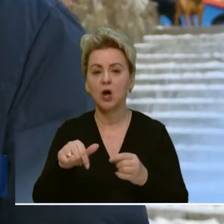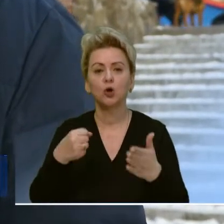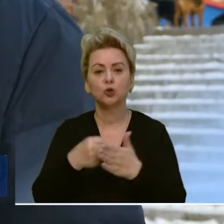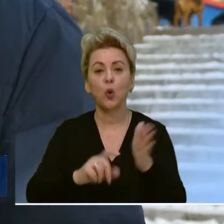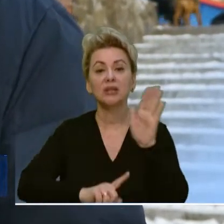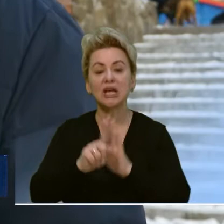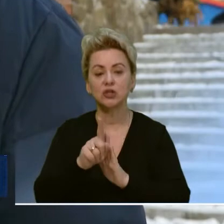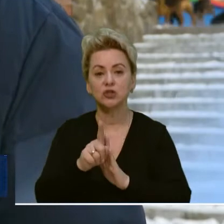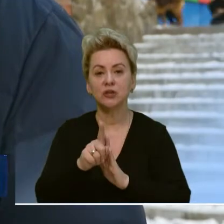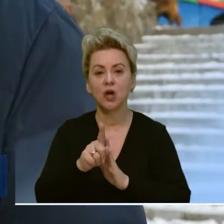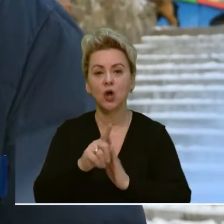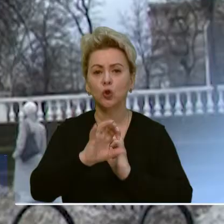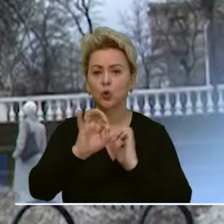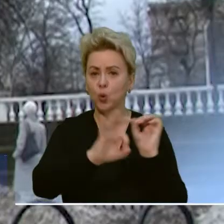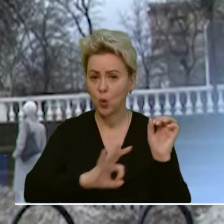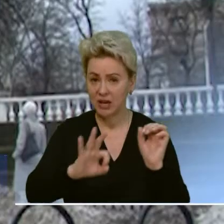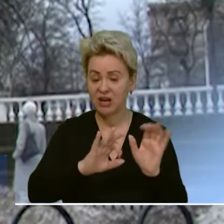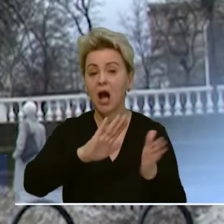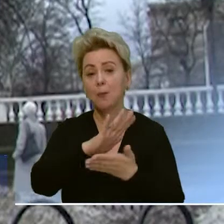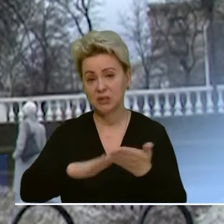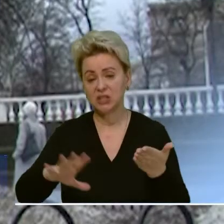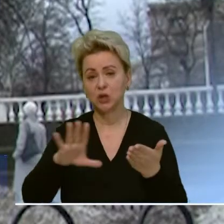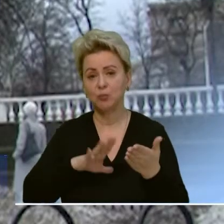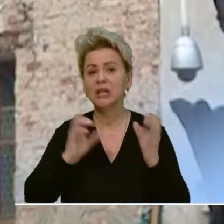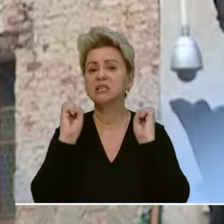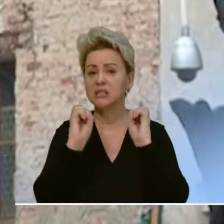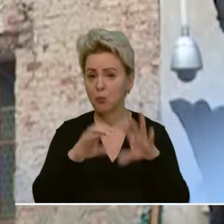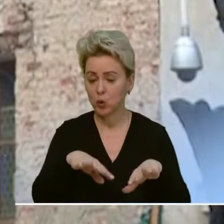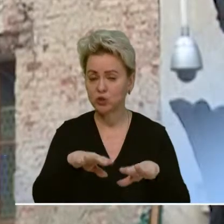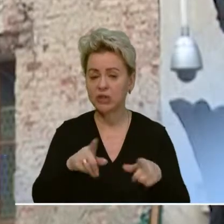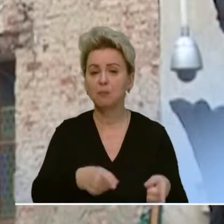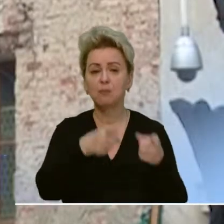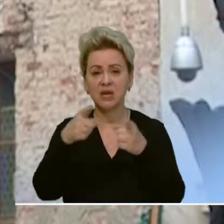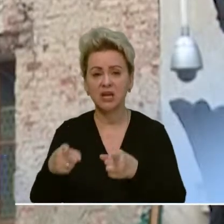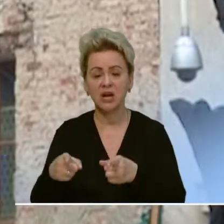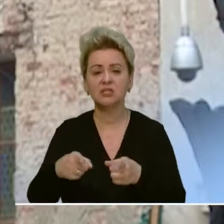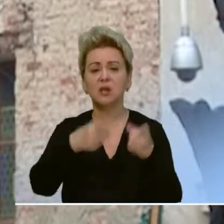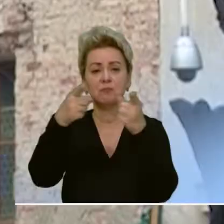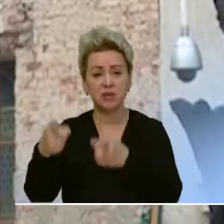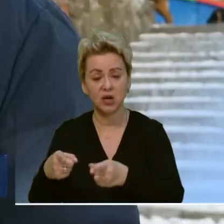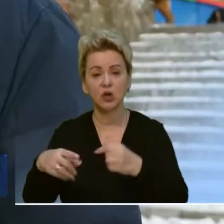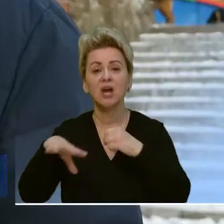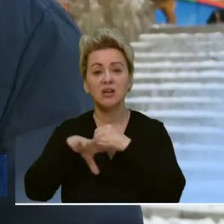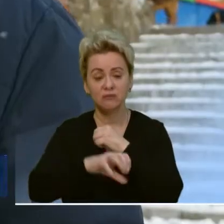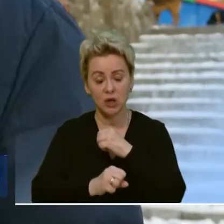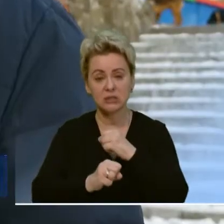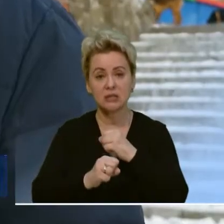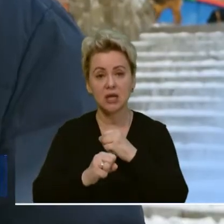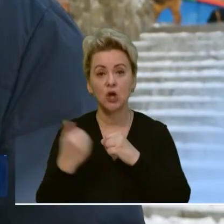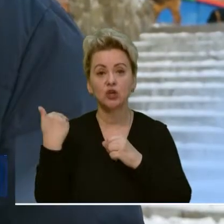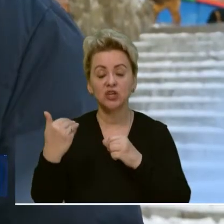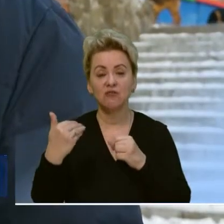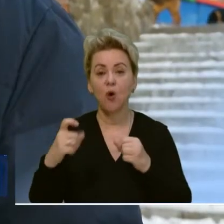до начала нулевых. А впоследствии было заброшено, переходило из рук в руки. И в конечном итоге